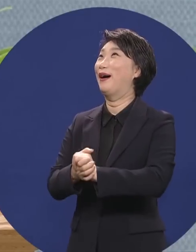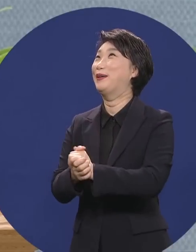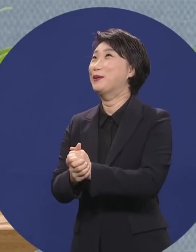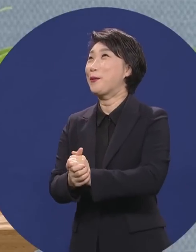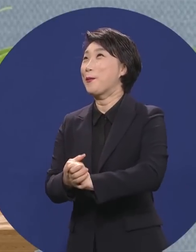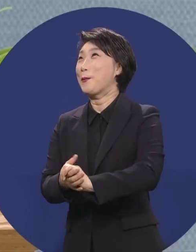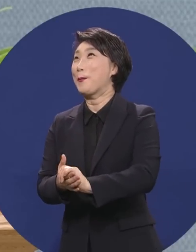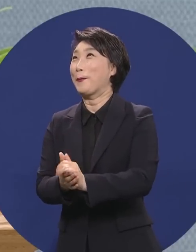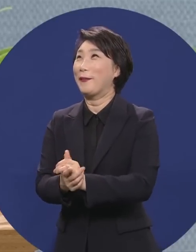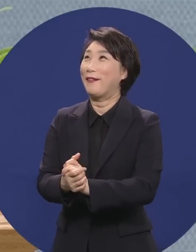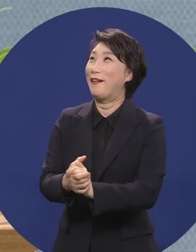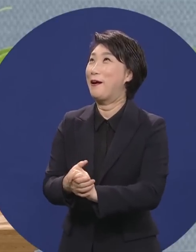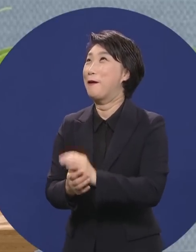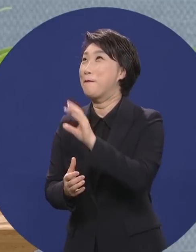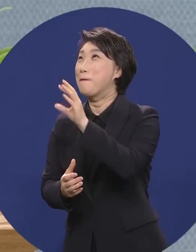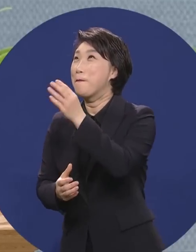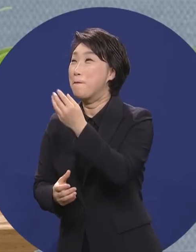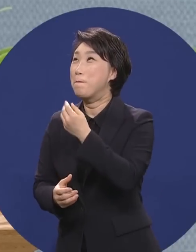먹음직도 하다,